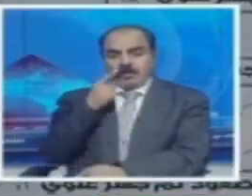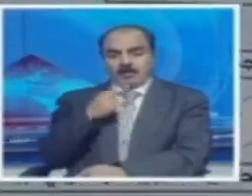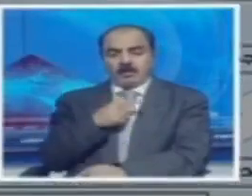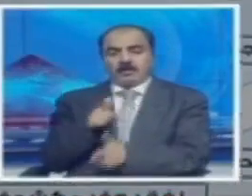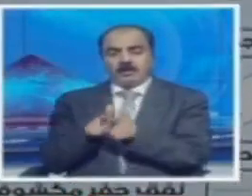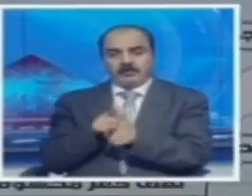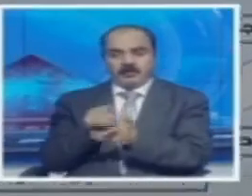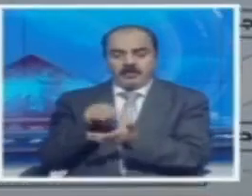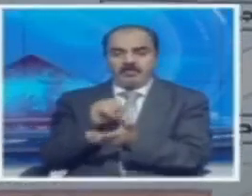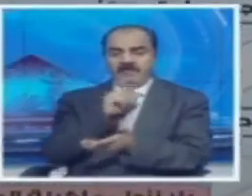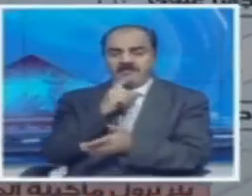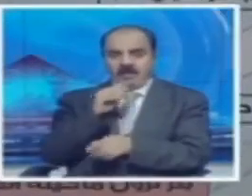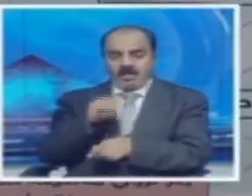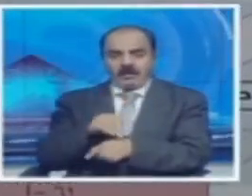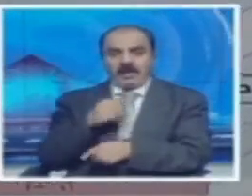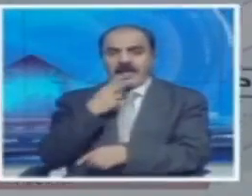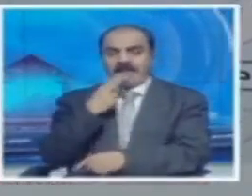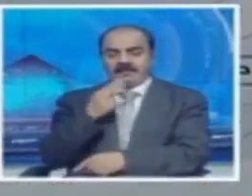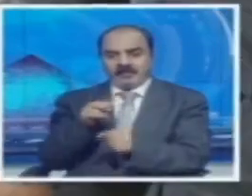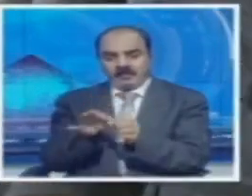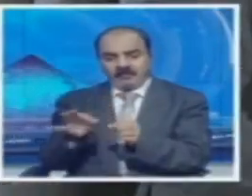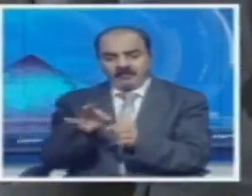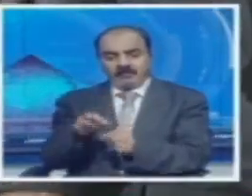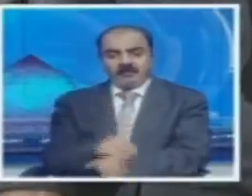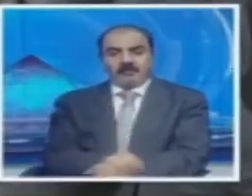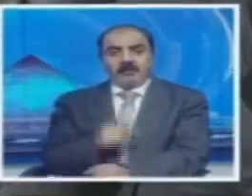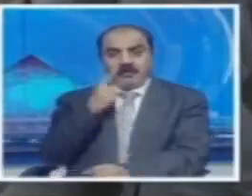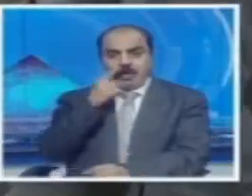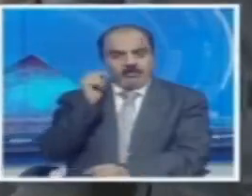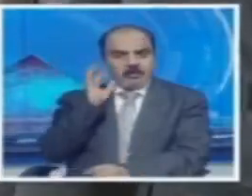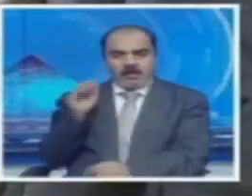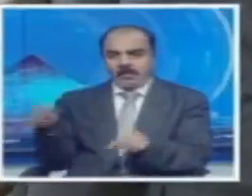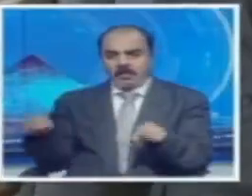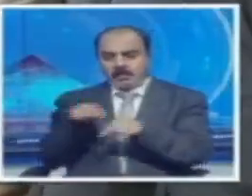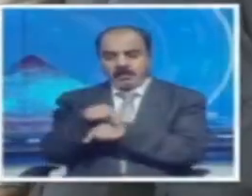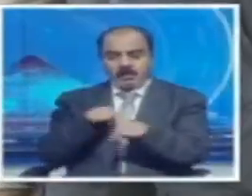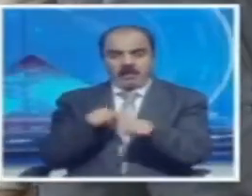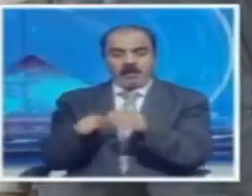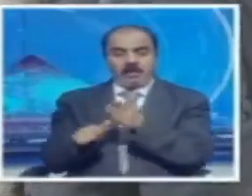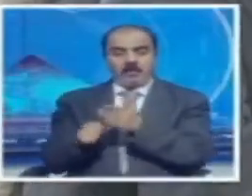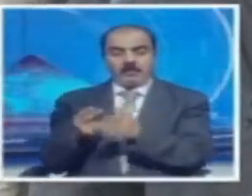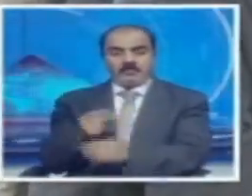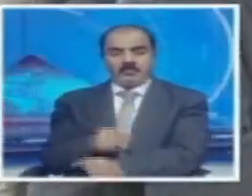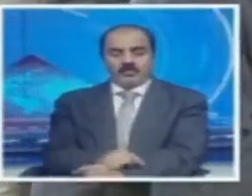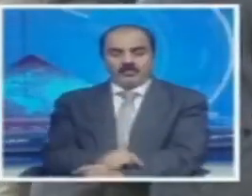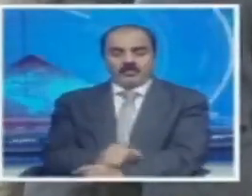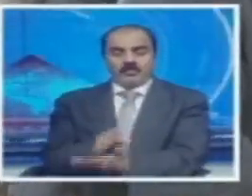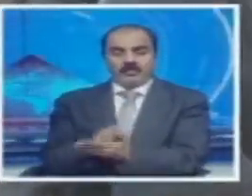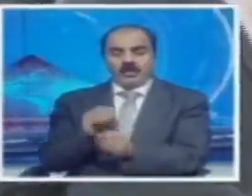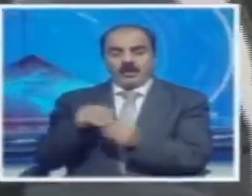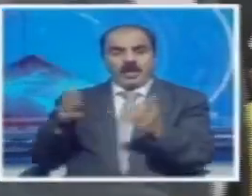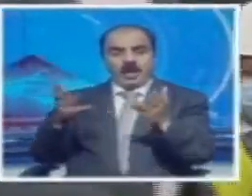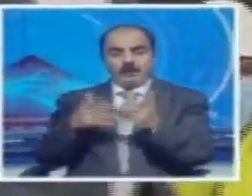ومسبيرو وصفاء حجازي والكيت كات، وتعد محطة ناصر تبادلية مع الخط الأول للمترو وتقع على